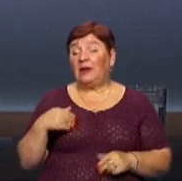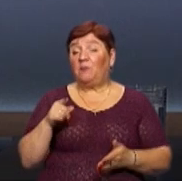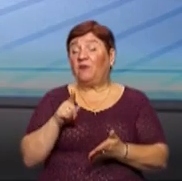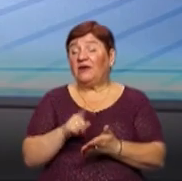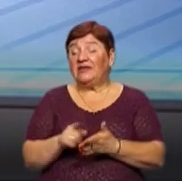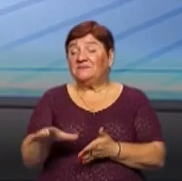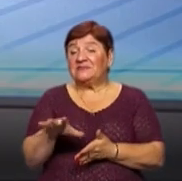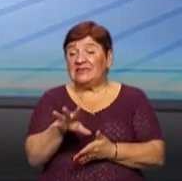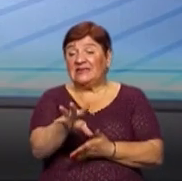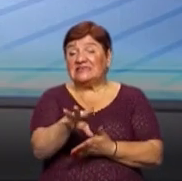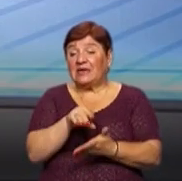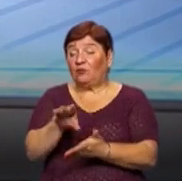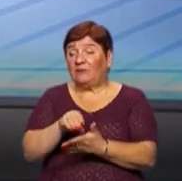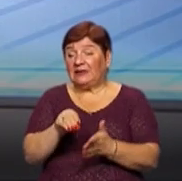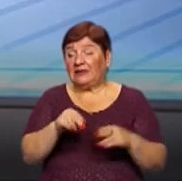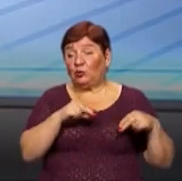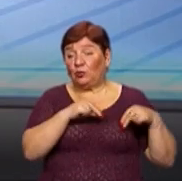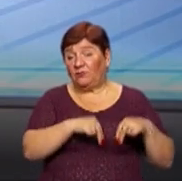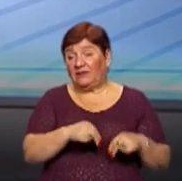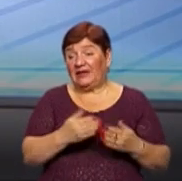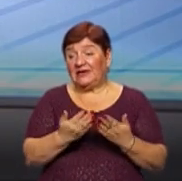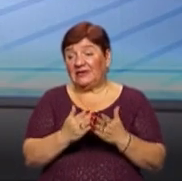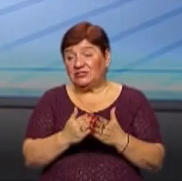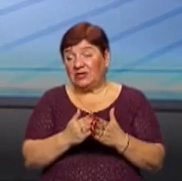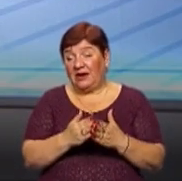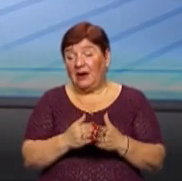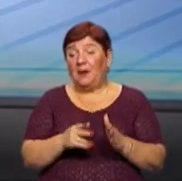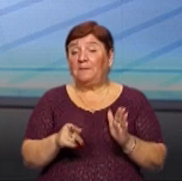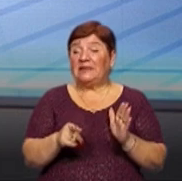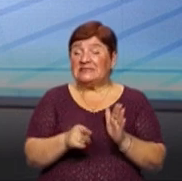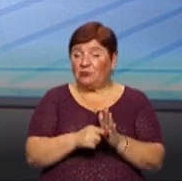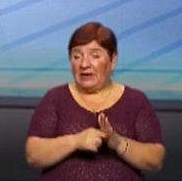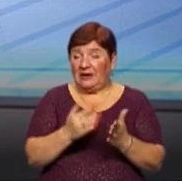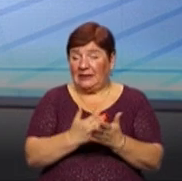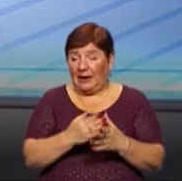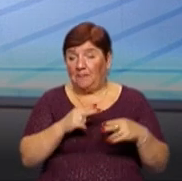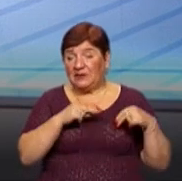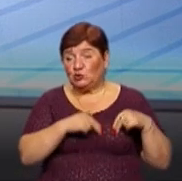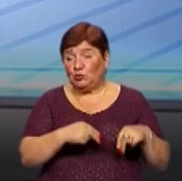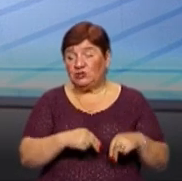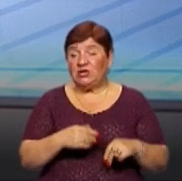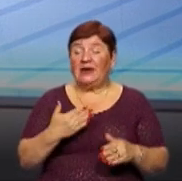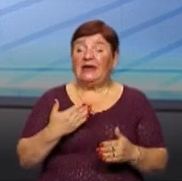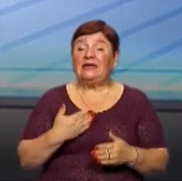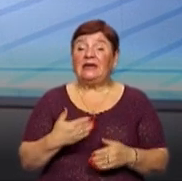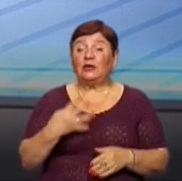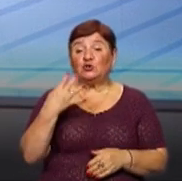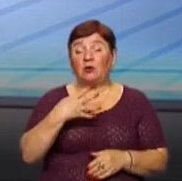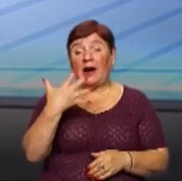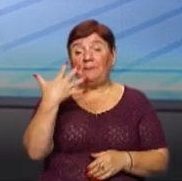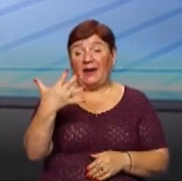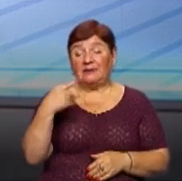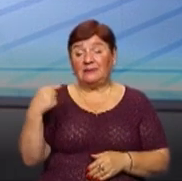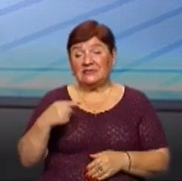засканувати трудові книжки, подати. Ну, правда, можна з них викинути кількість пенсіонерів, бо є ж працюючі пенсіонери. У нас їх порядка 45 тисяч